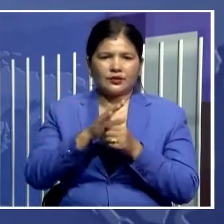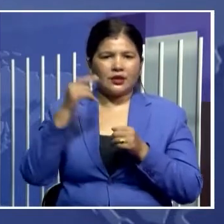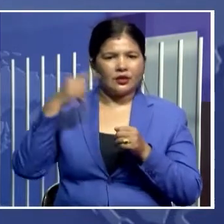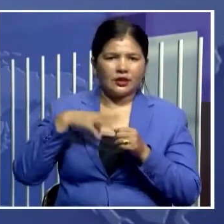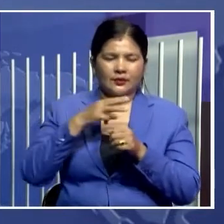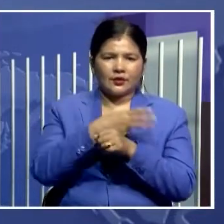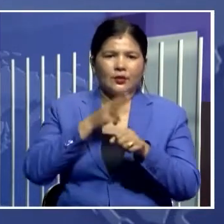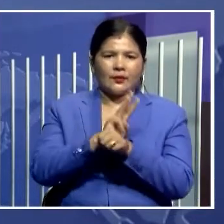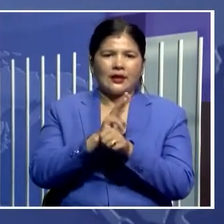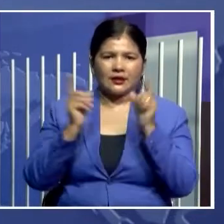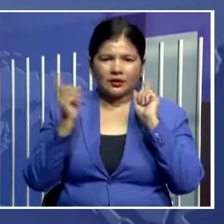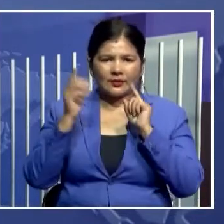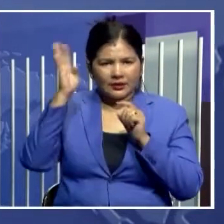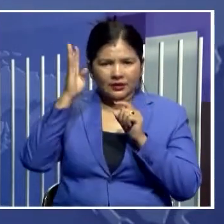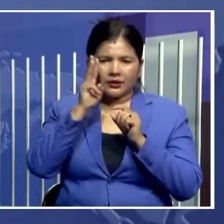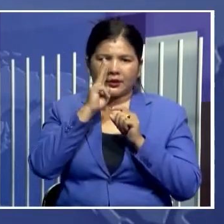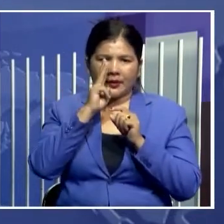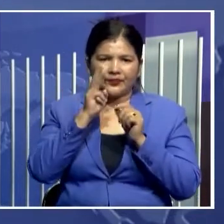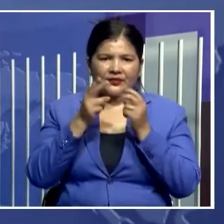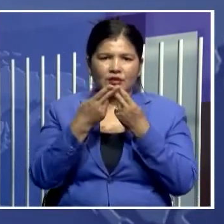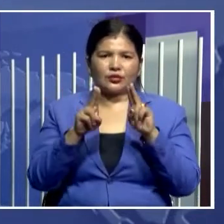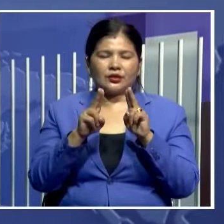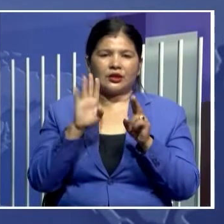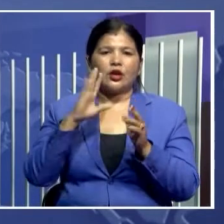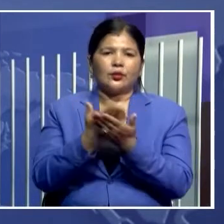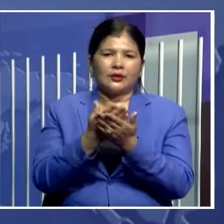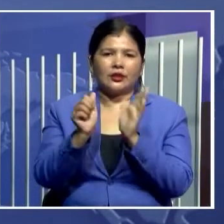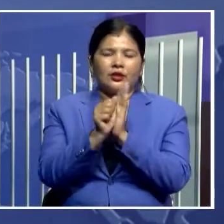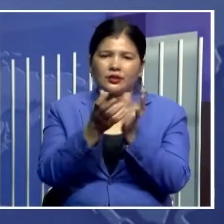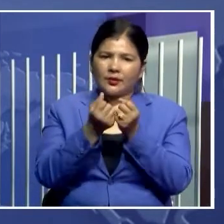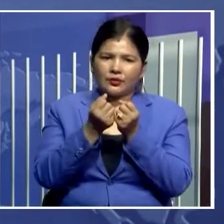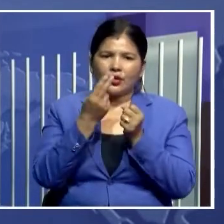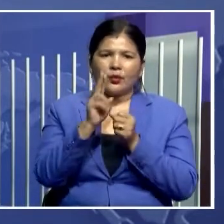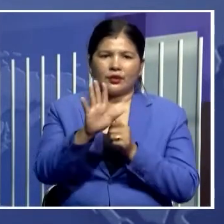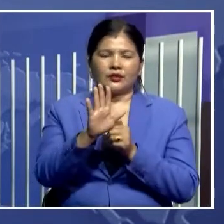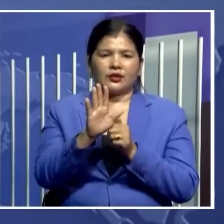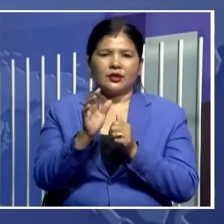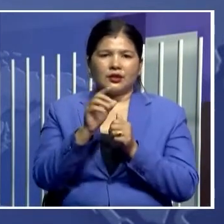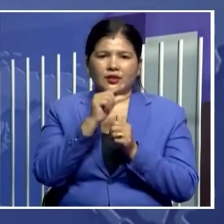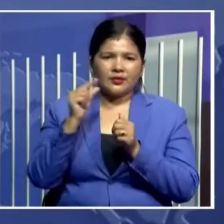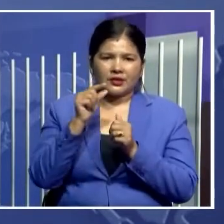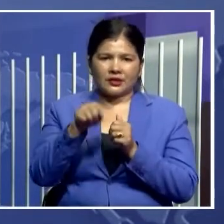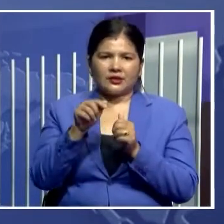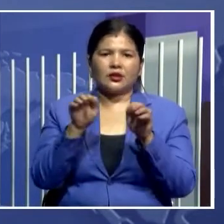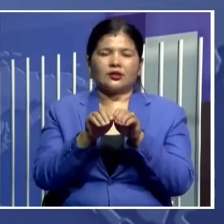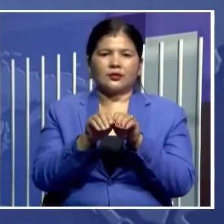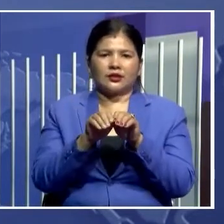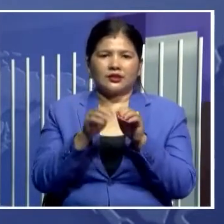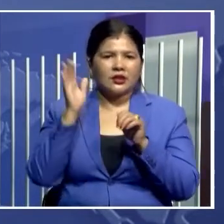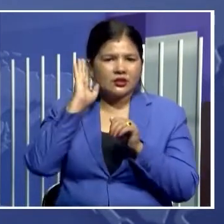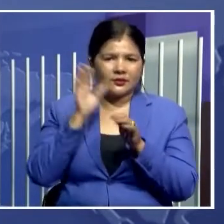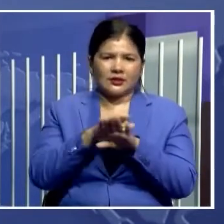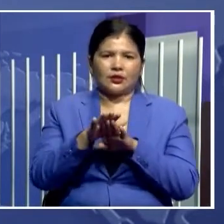एउटा उपमहानगरपालिका धनगढीमा जहाँ स्वतन्त्र उम्मेदवारले अग्रता हासिल गरिरहनु भएको प्रसङ्ग अथवा त्यससँग सम्बन्धित